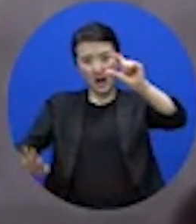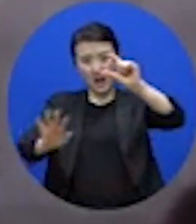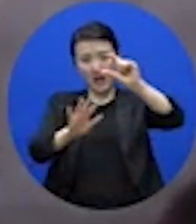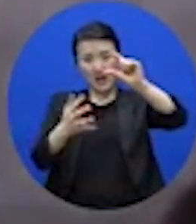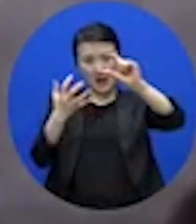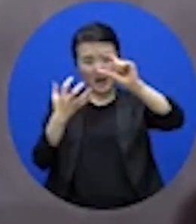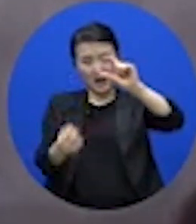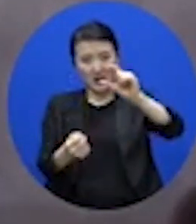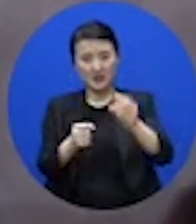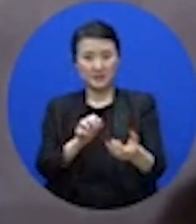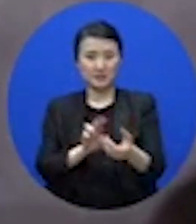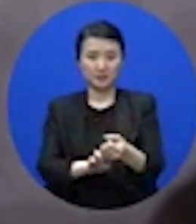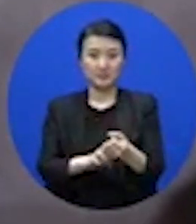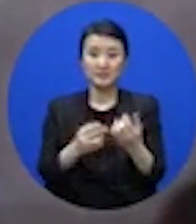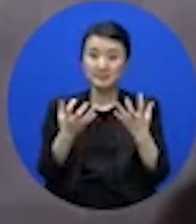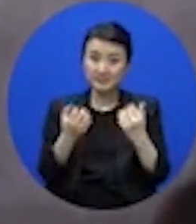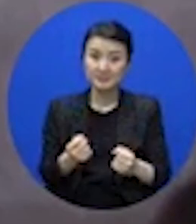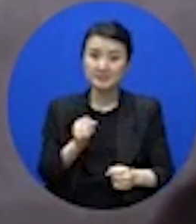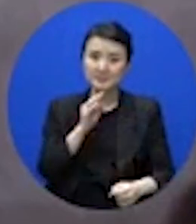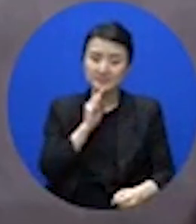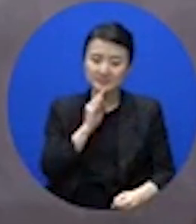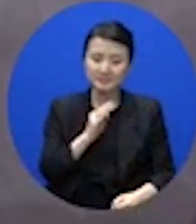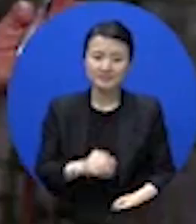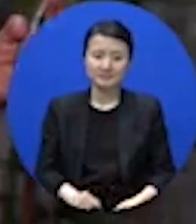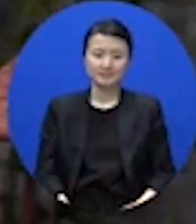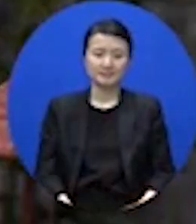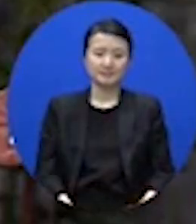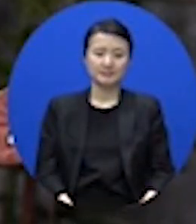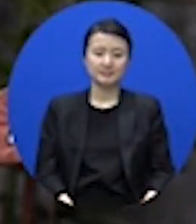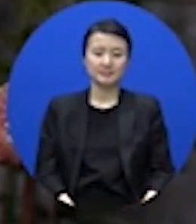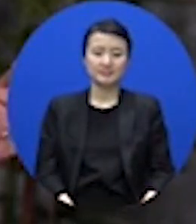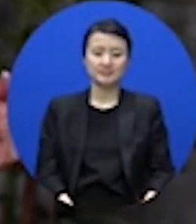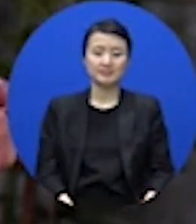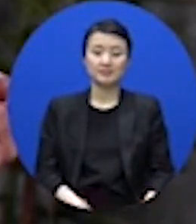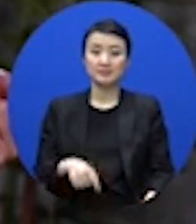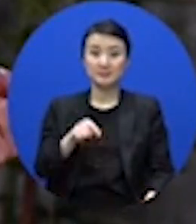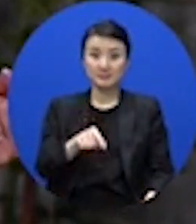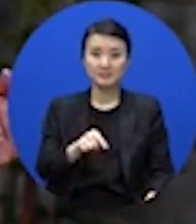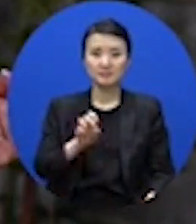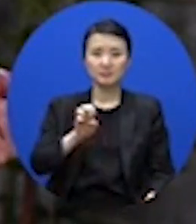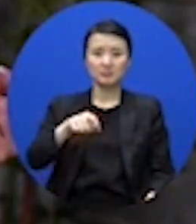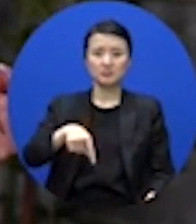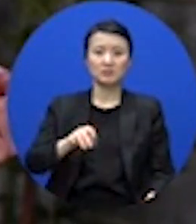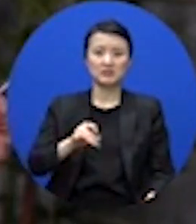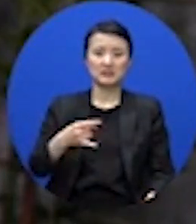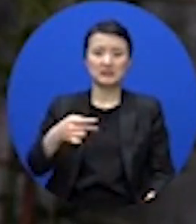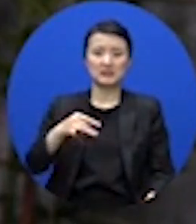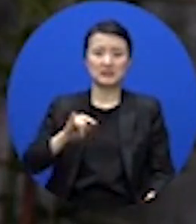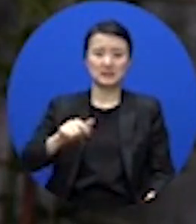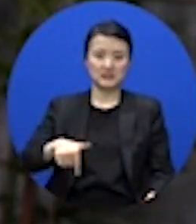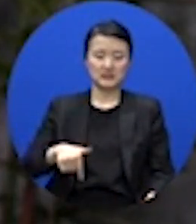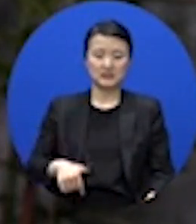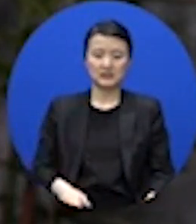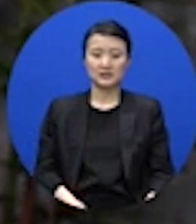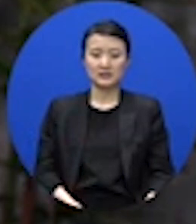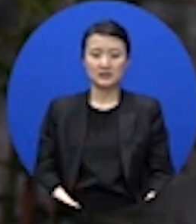어마어마무시하게 보이지 않는 부분이 엄청나죠. 이 부분이 무의식이라는 거예요. 자,